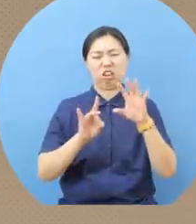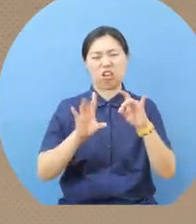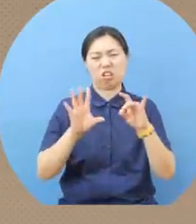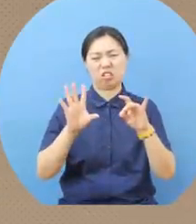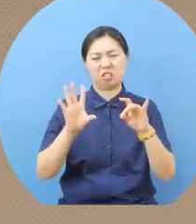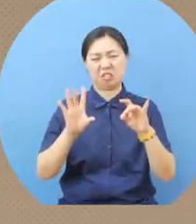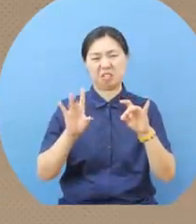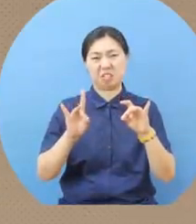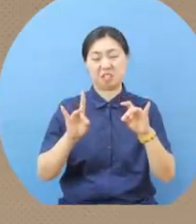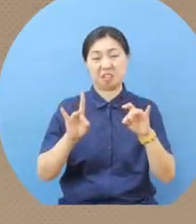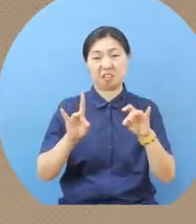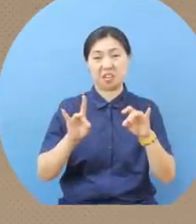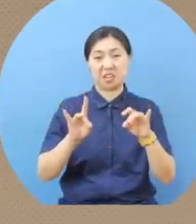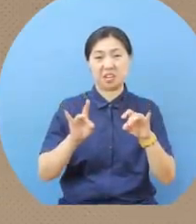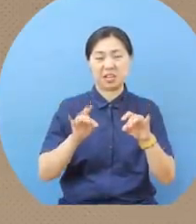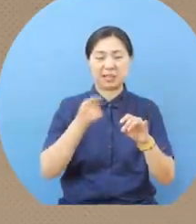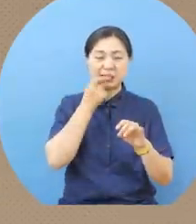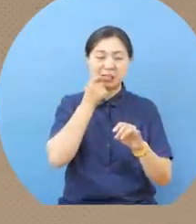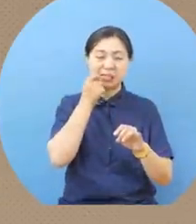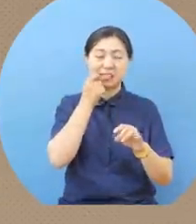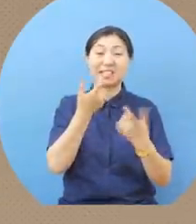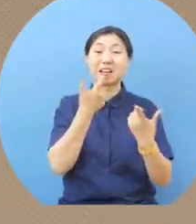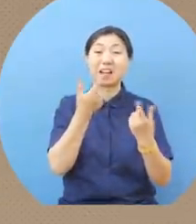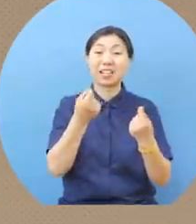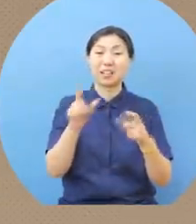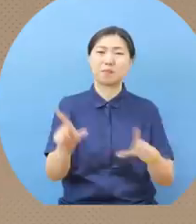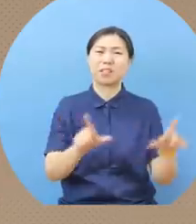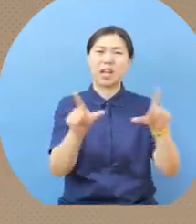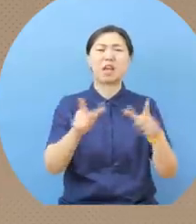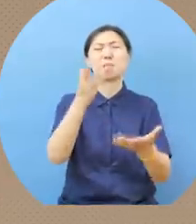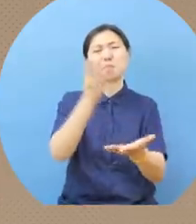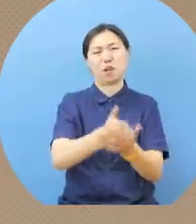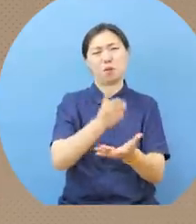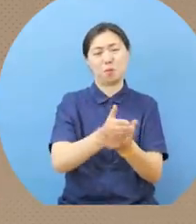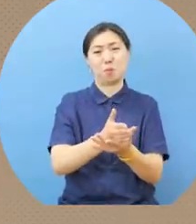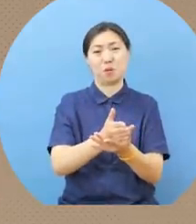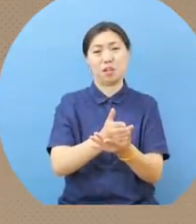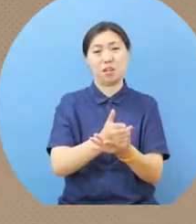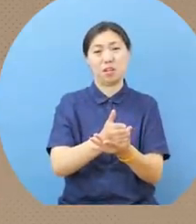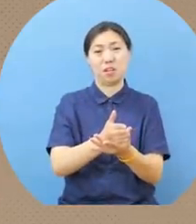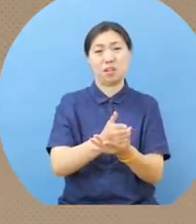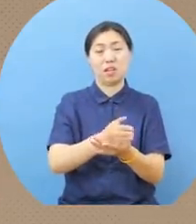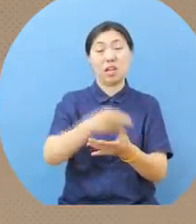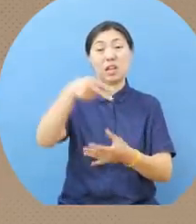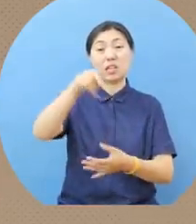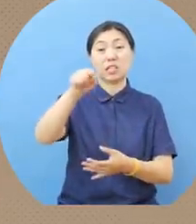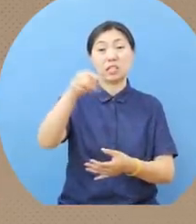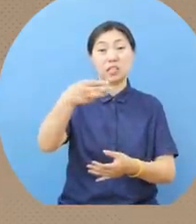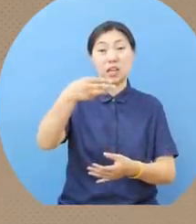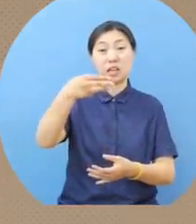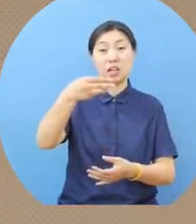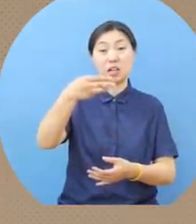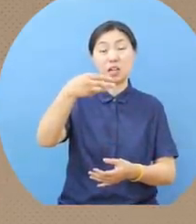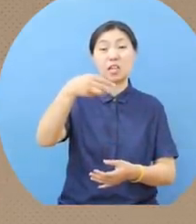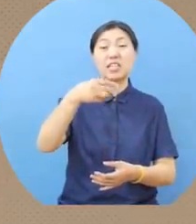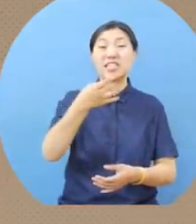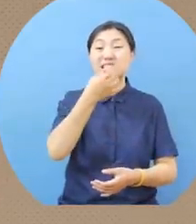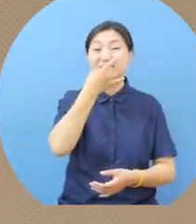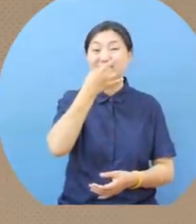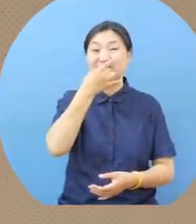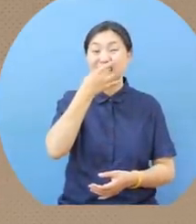끈적끈적하게 연처럼 그렇게 끔 처럼 살지 말고 살과 된지 좀 톡 떨어지자 나쁘지